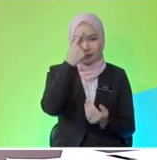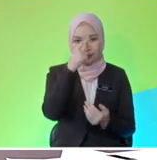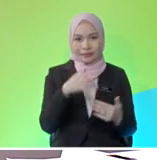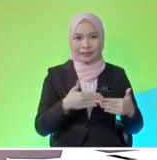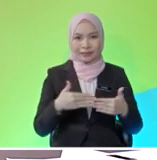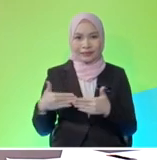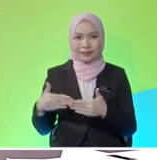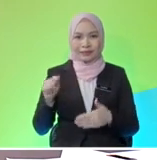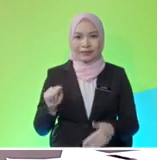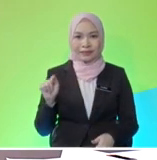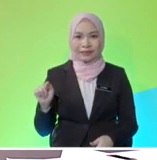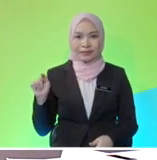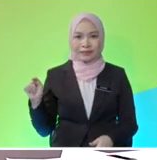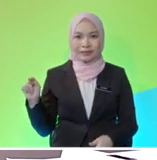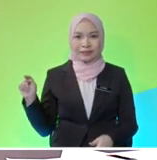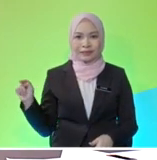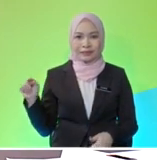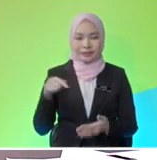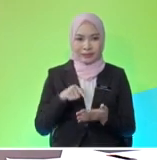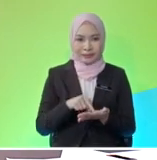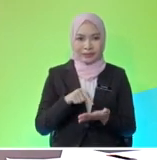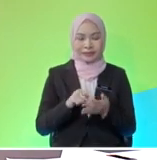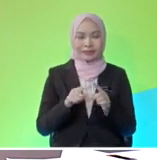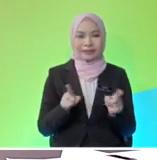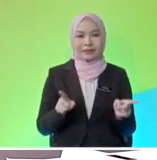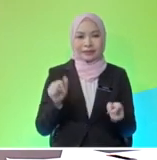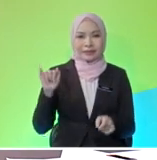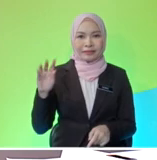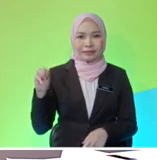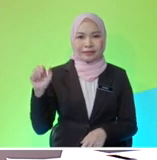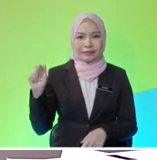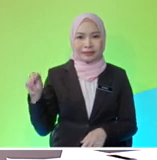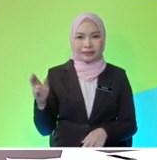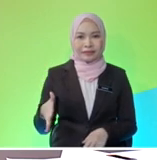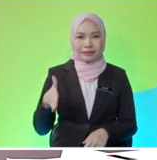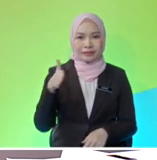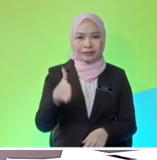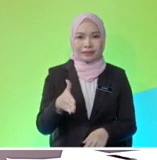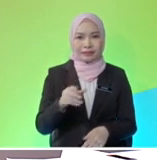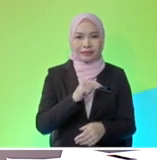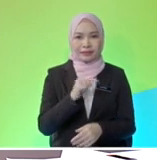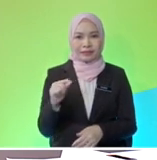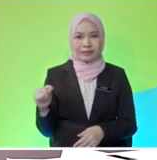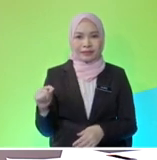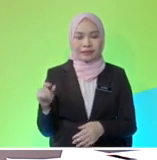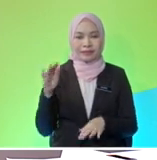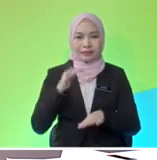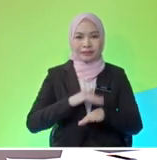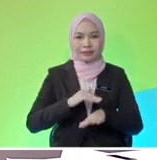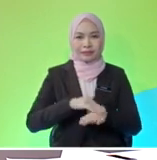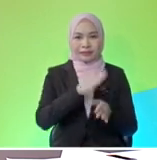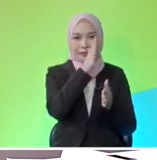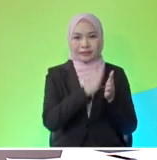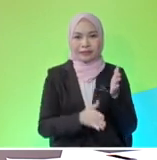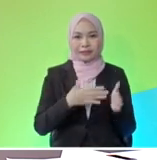menyambungkan titik-titik ni. Tetapi, Aiman akan tulis pada papan putih di sebelahnya. Kita nak